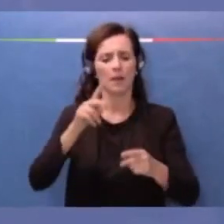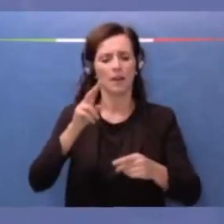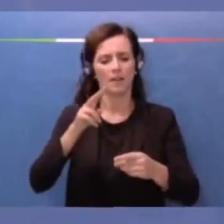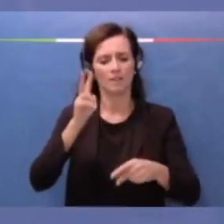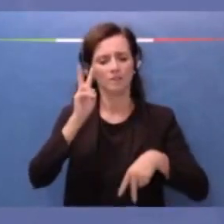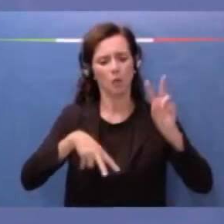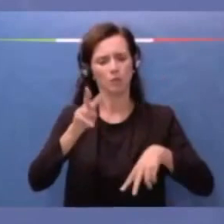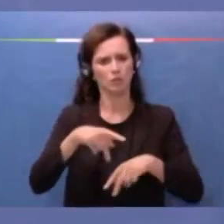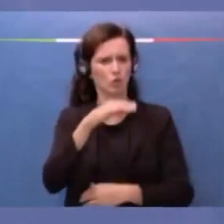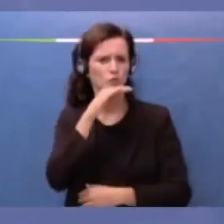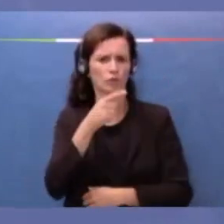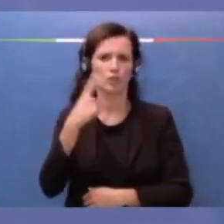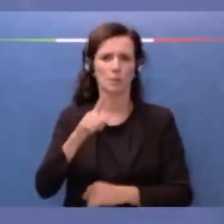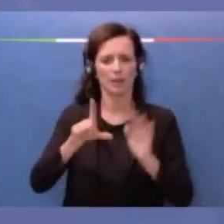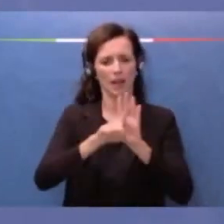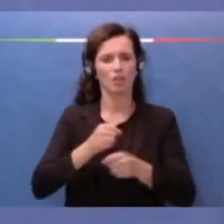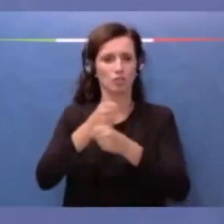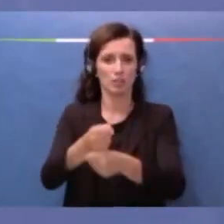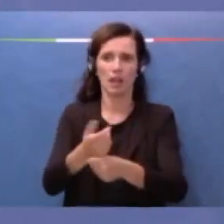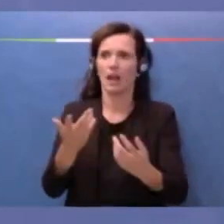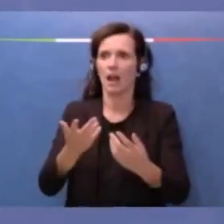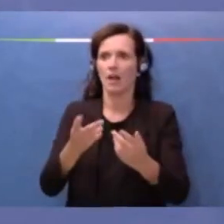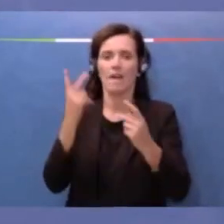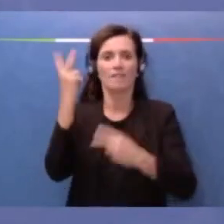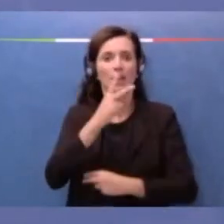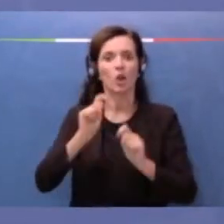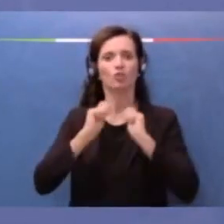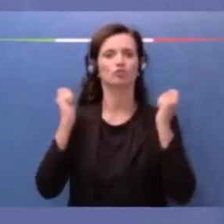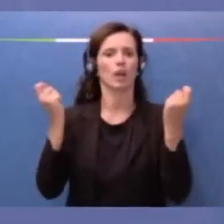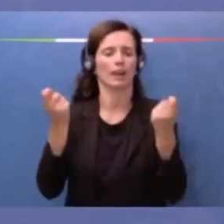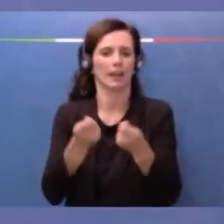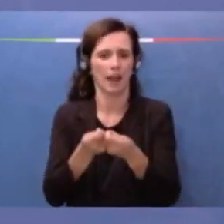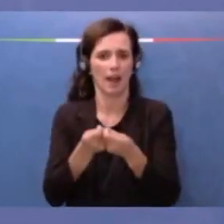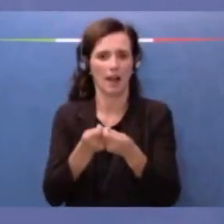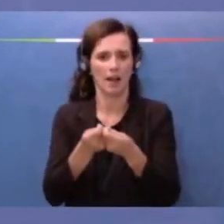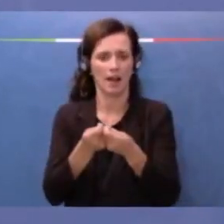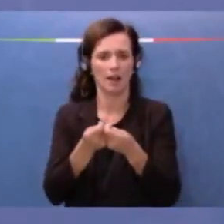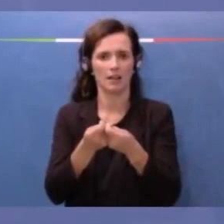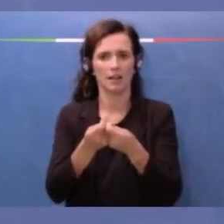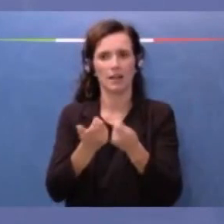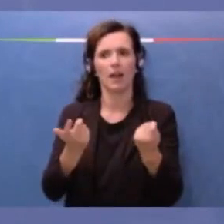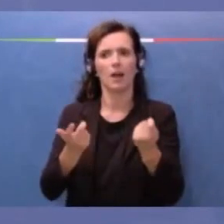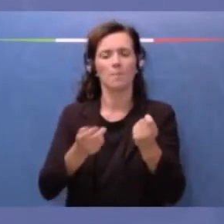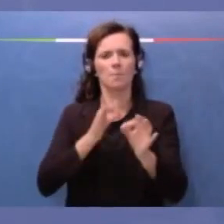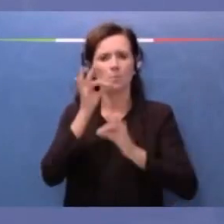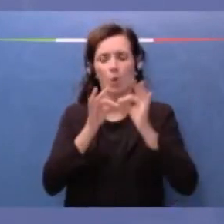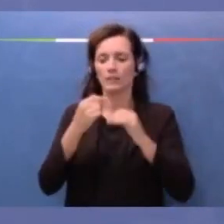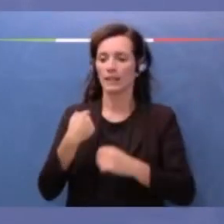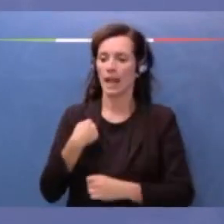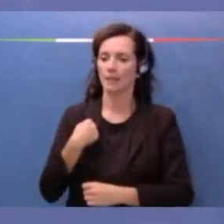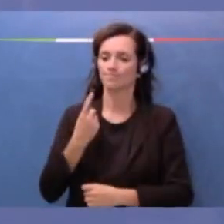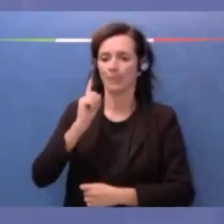delega, che, come ho detto, è molto generale. Quindi non è che si prendono poi impegni che poi